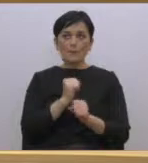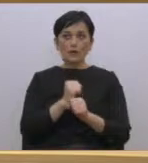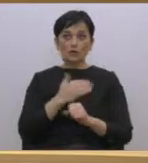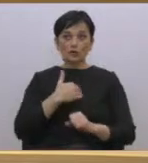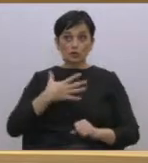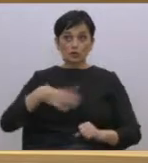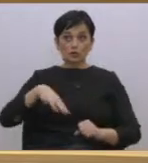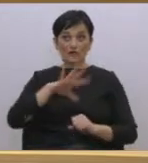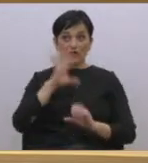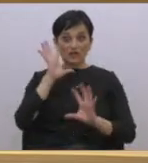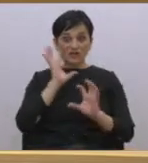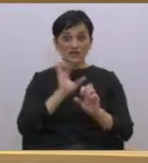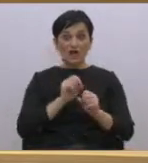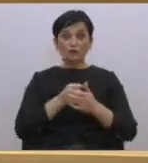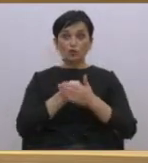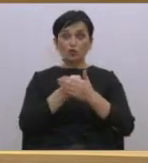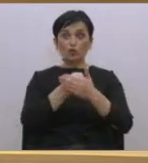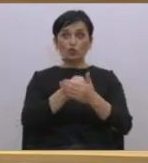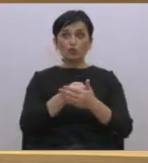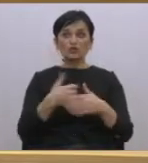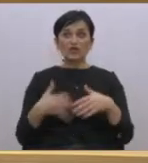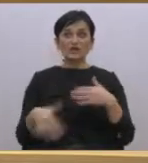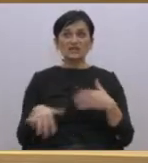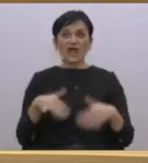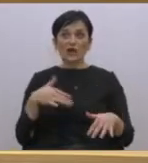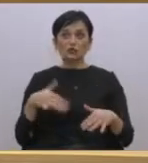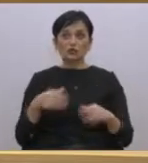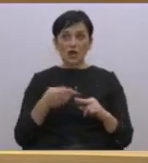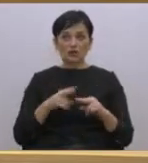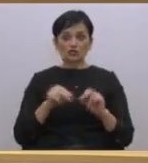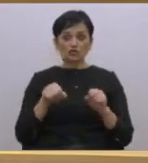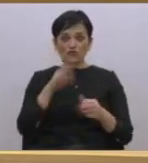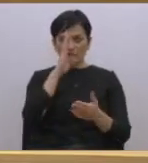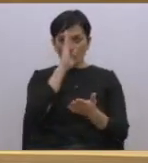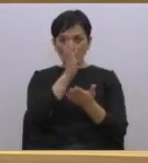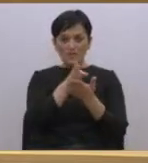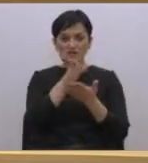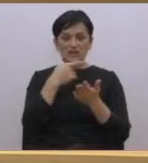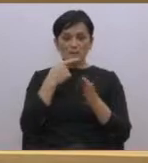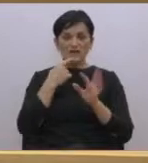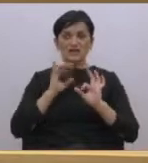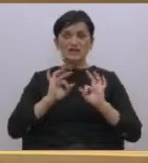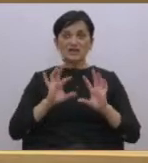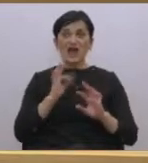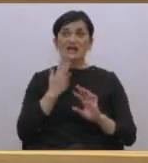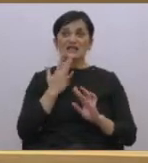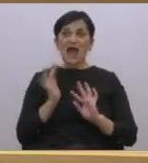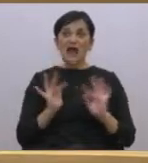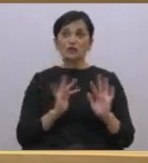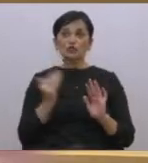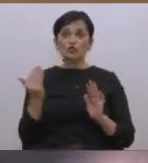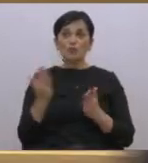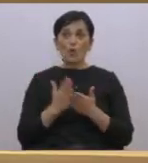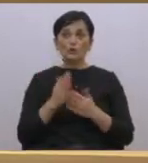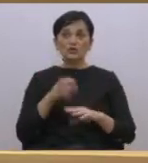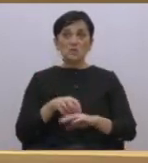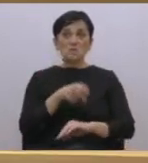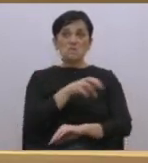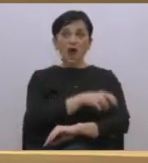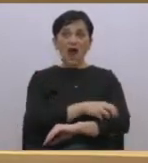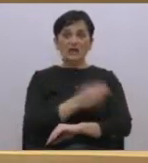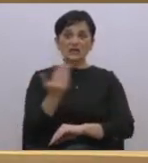cu ecnis tabdatsui sunari ano ba, da suste buli, ca da eșe guliaro, pirda pirganu ați scădut, nați mozdraubari spartia romelmat